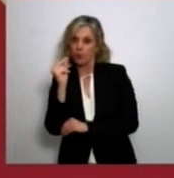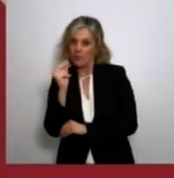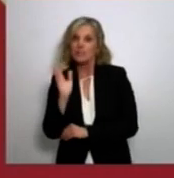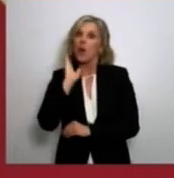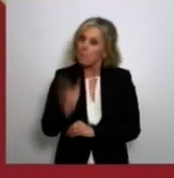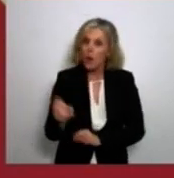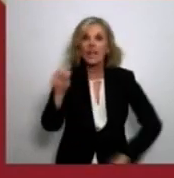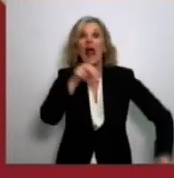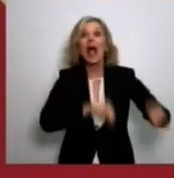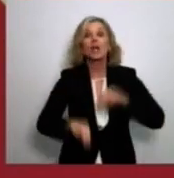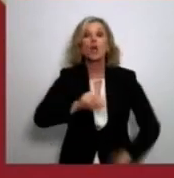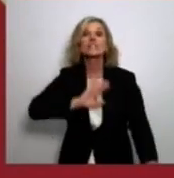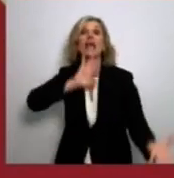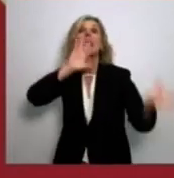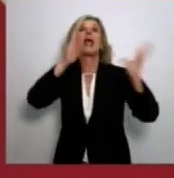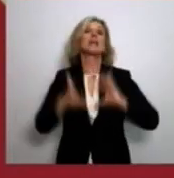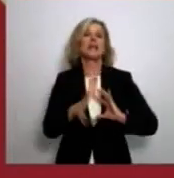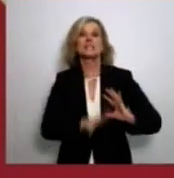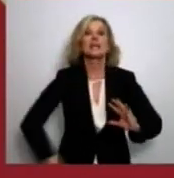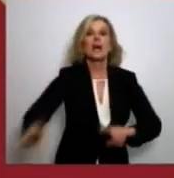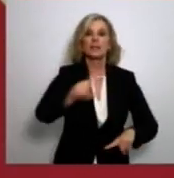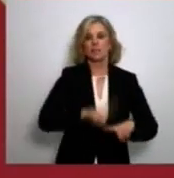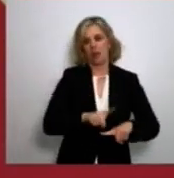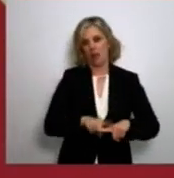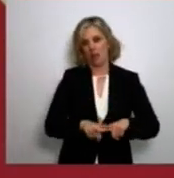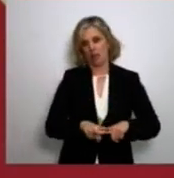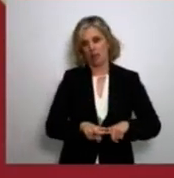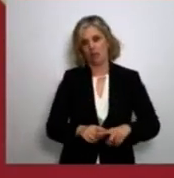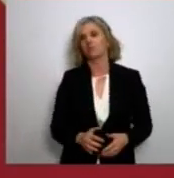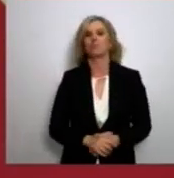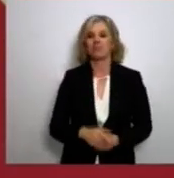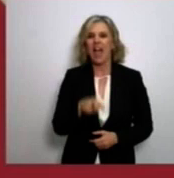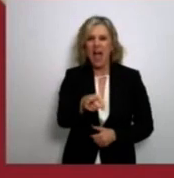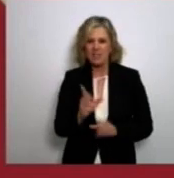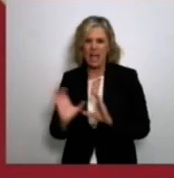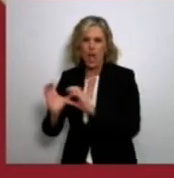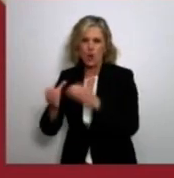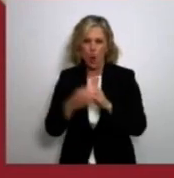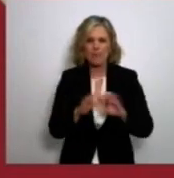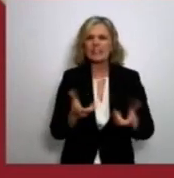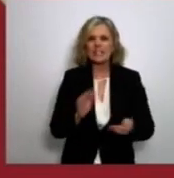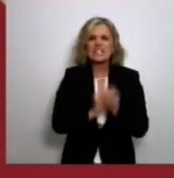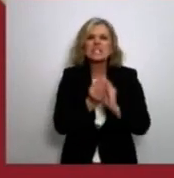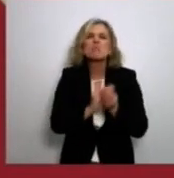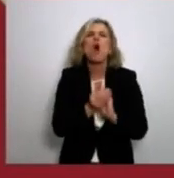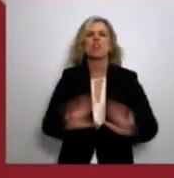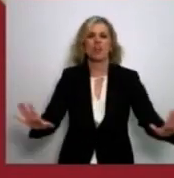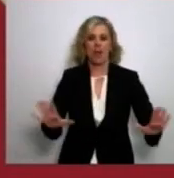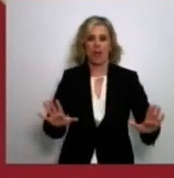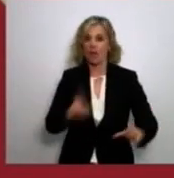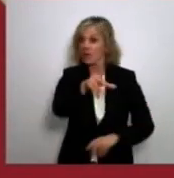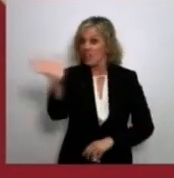Άρα οι προτάσεις Μομφής που κάνουν αυτές οι προδοτικές συμμορίες που ονομάζονται κόμματα, ΣΥΡΙΖΑ, Νέα Δημοκρατία.